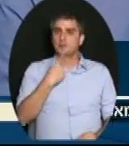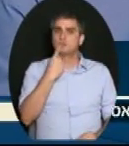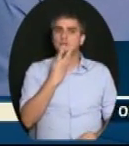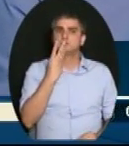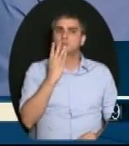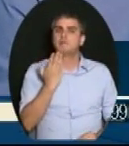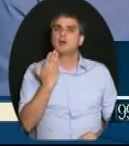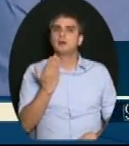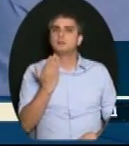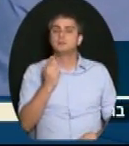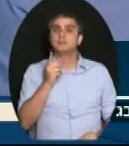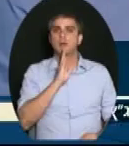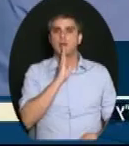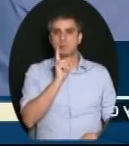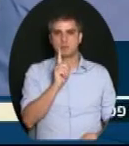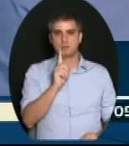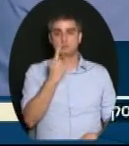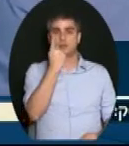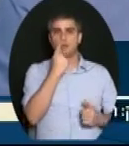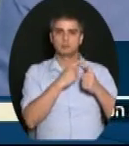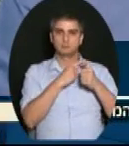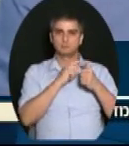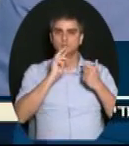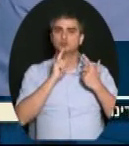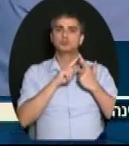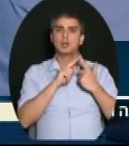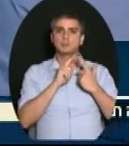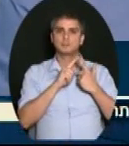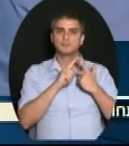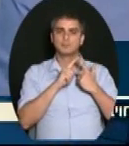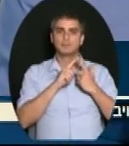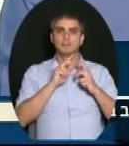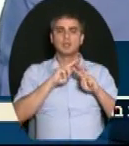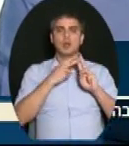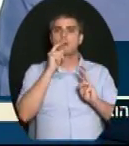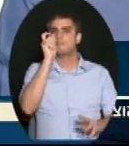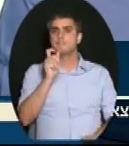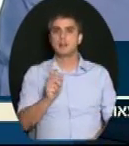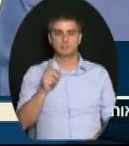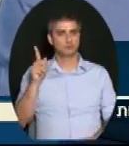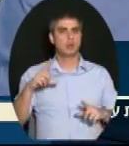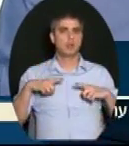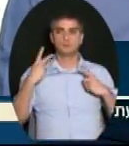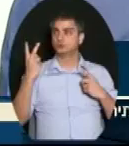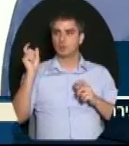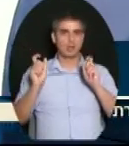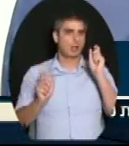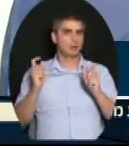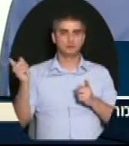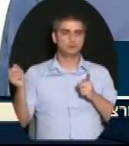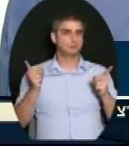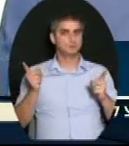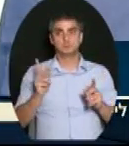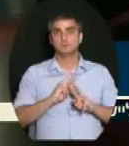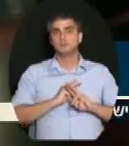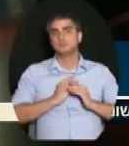השפה היא הבעיה, זה אחת. שניים, עולם המונחים שבו חיים שני האישים האלה,